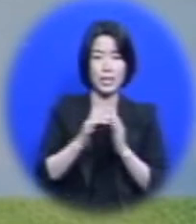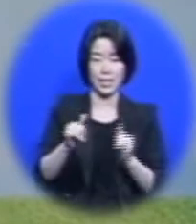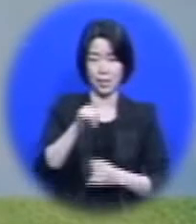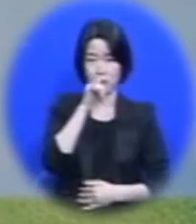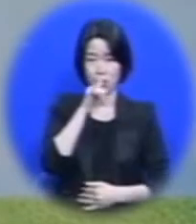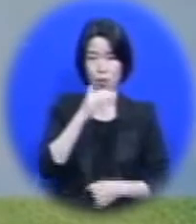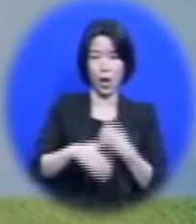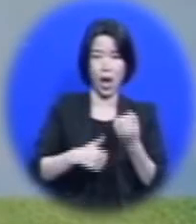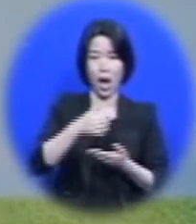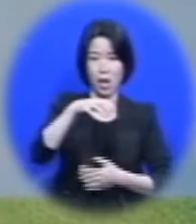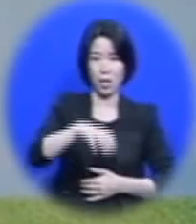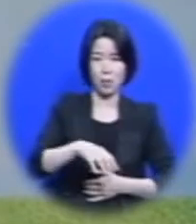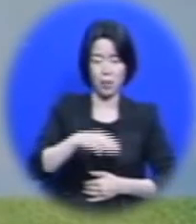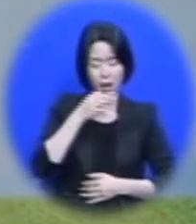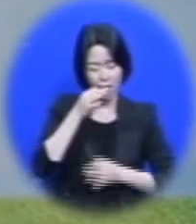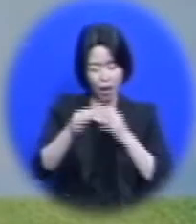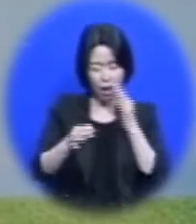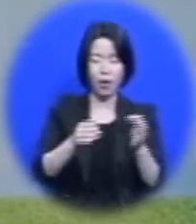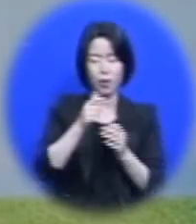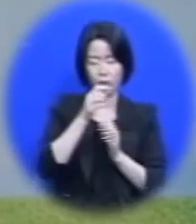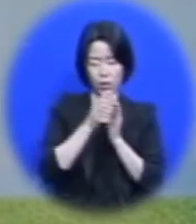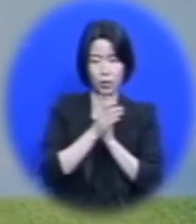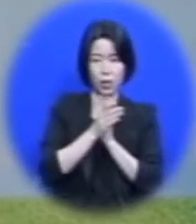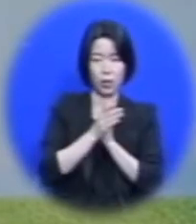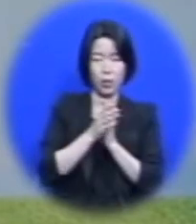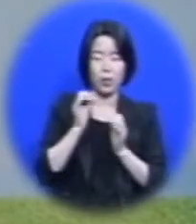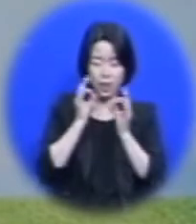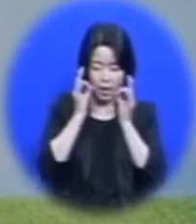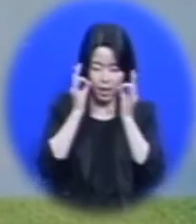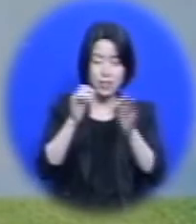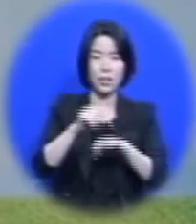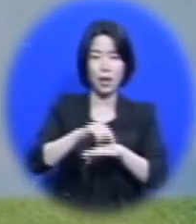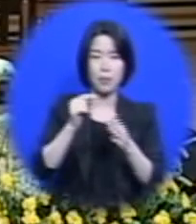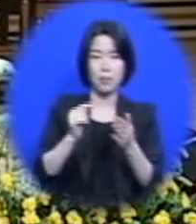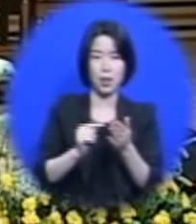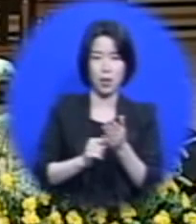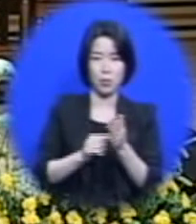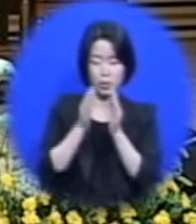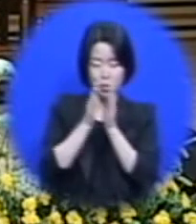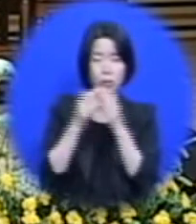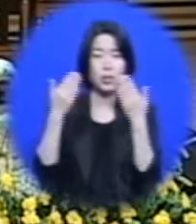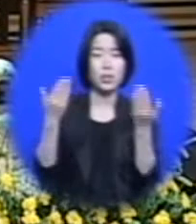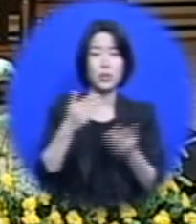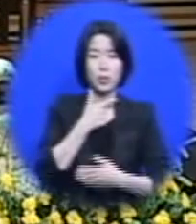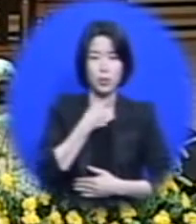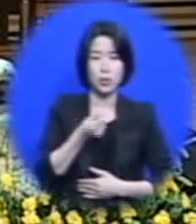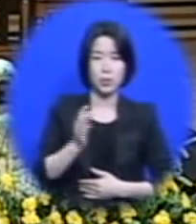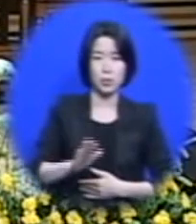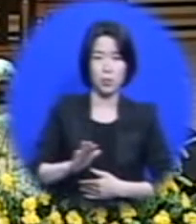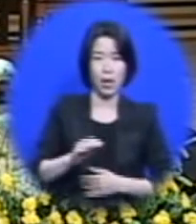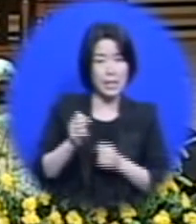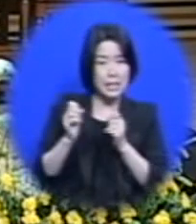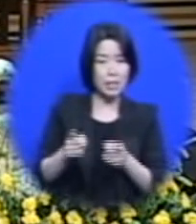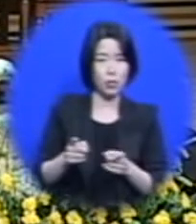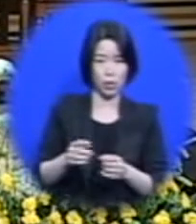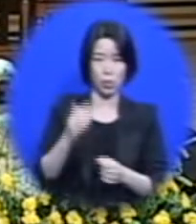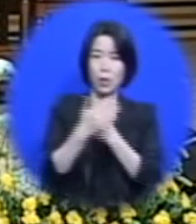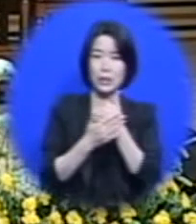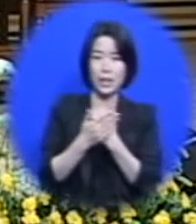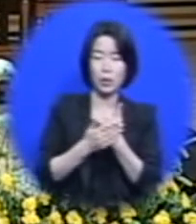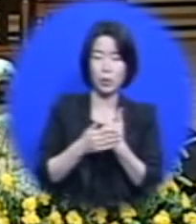정말 통곡하고 기도하고 간절한 마음으로 기도는 하고 싶은데 그럴 기회도 또 그런 은혜도